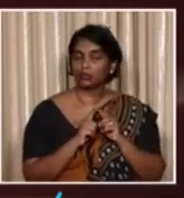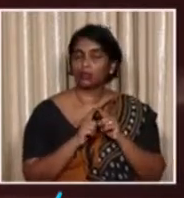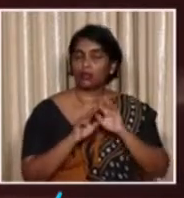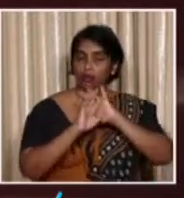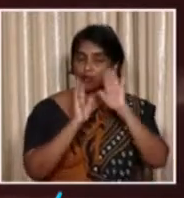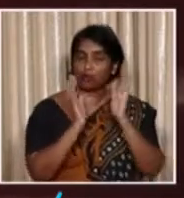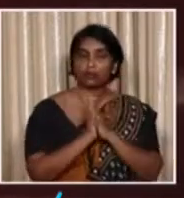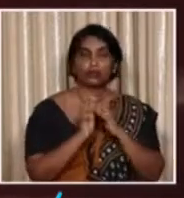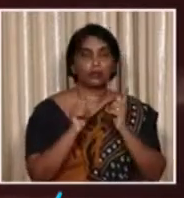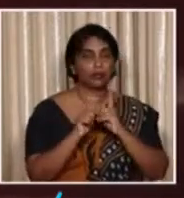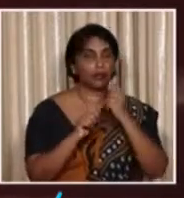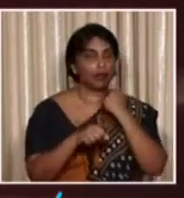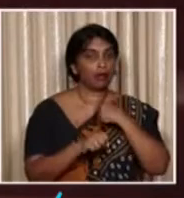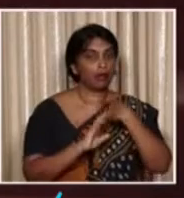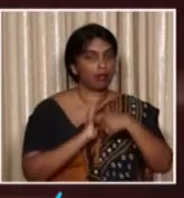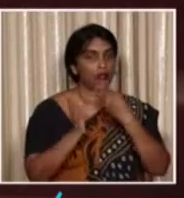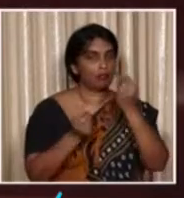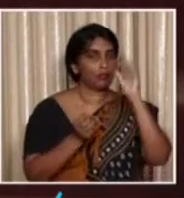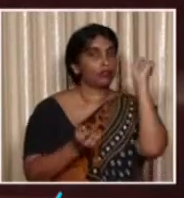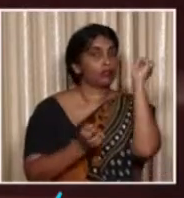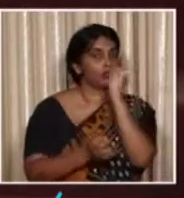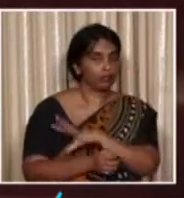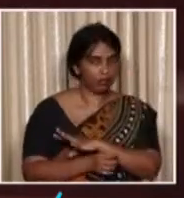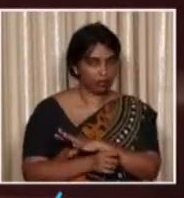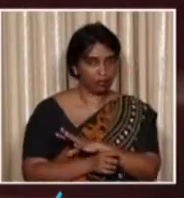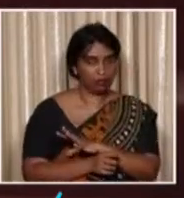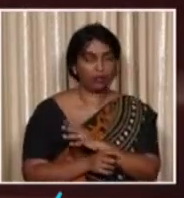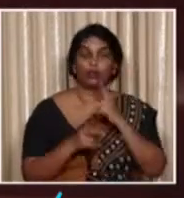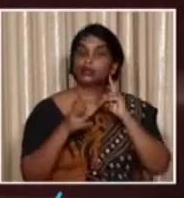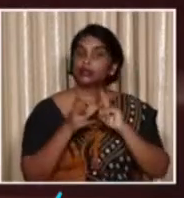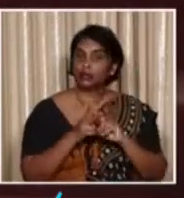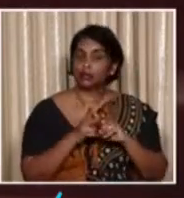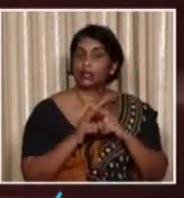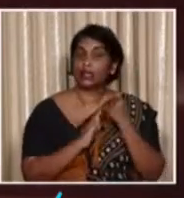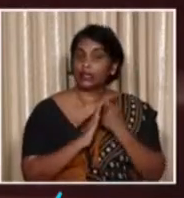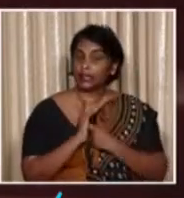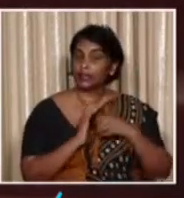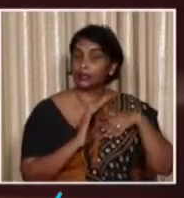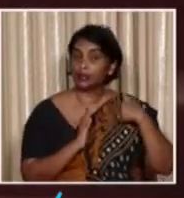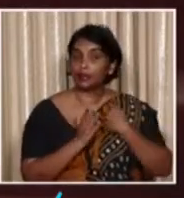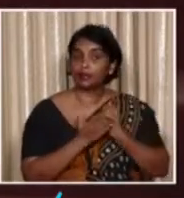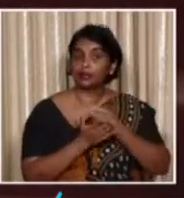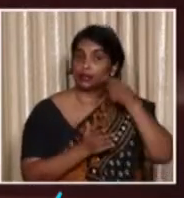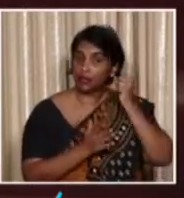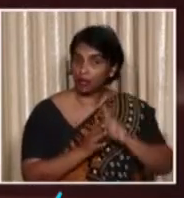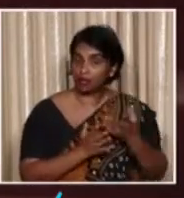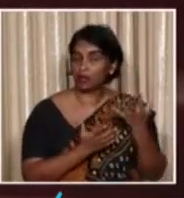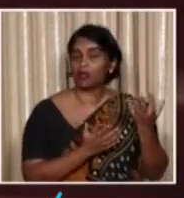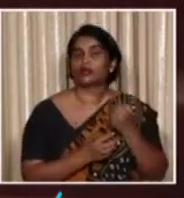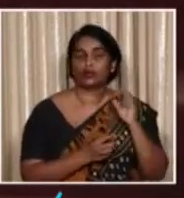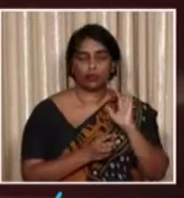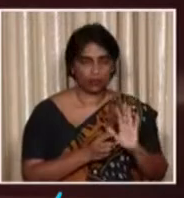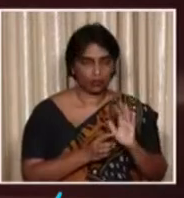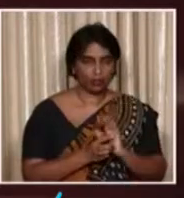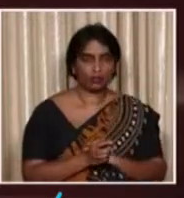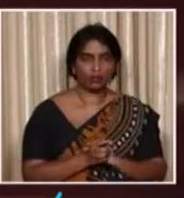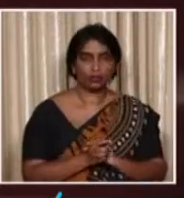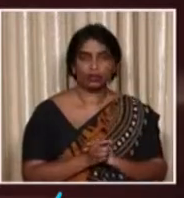වන්දි මුදල ශ්‍රී ලංකාවේ තැන්පත් කළ යුතු බව දෙවනුව නීතිපතිතුමාගේ ලිඛිත අවසරය ලබා ගත යුතු බව